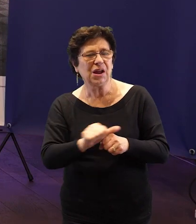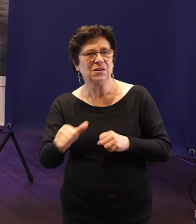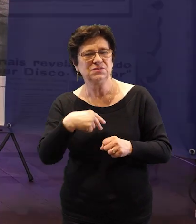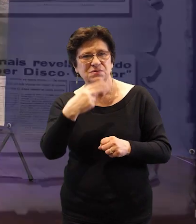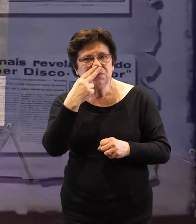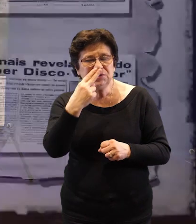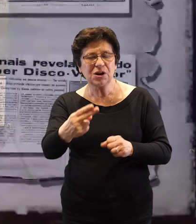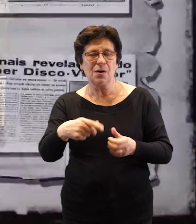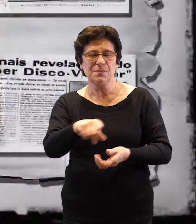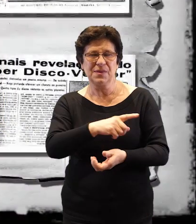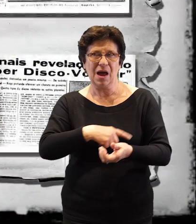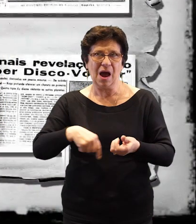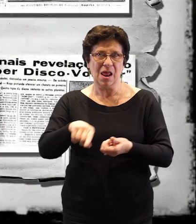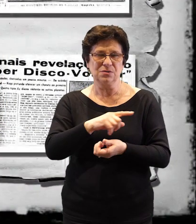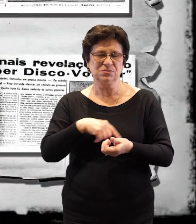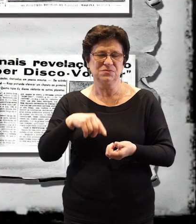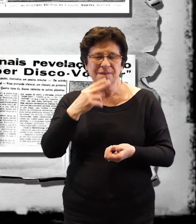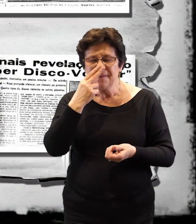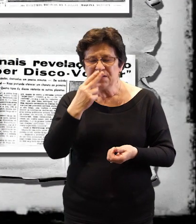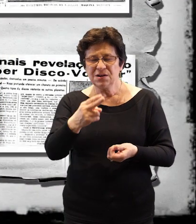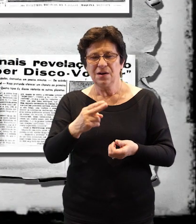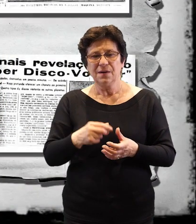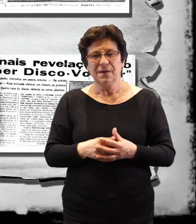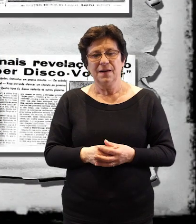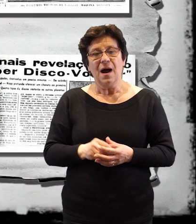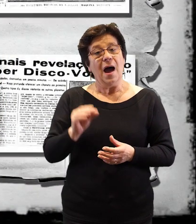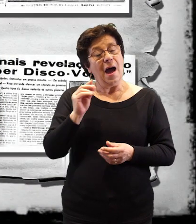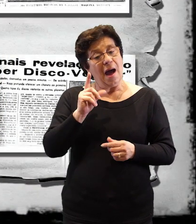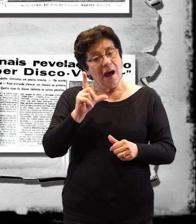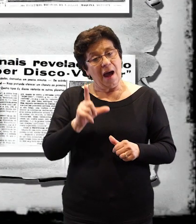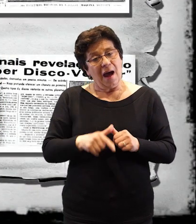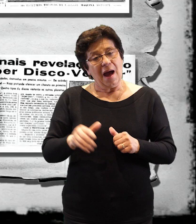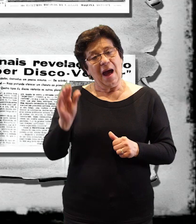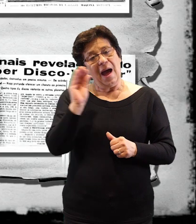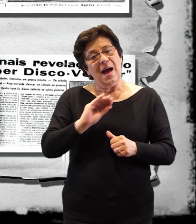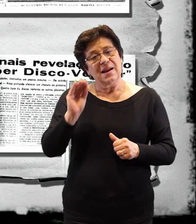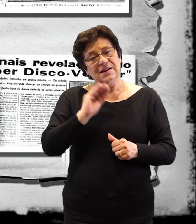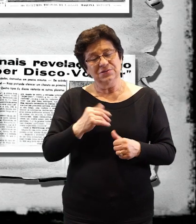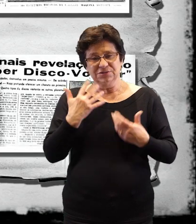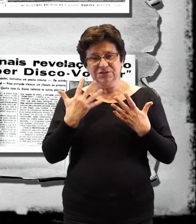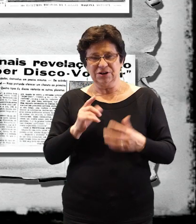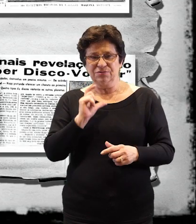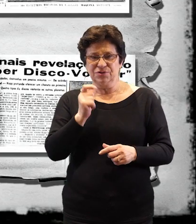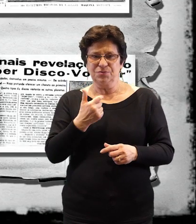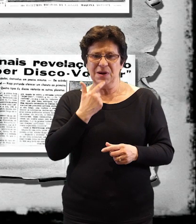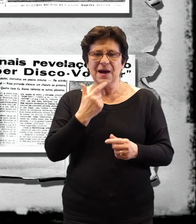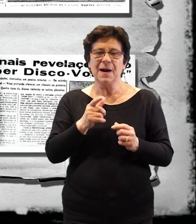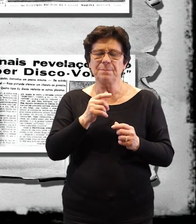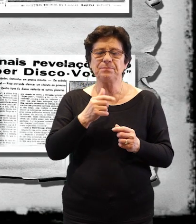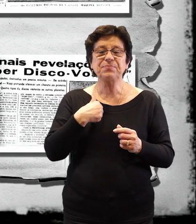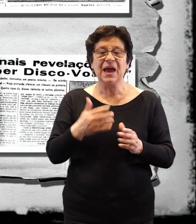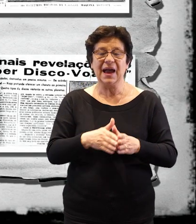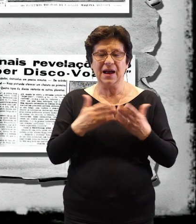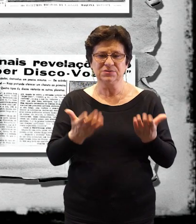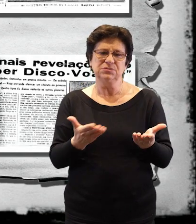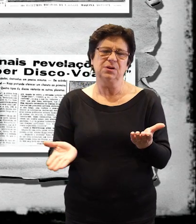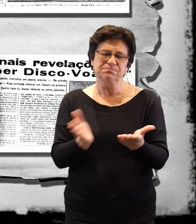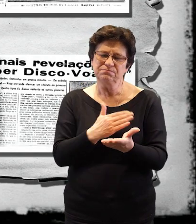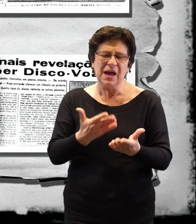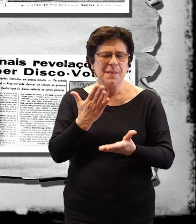Ale wydarzyło się coś jeszcze, co mnie niezwykle zaintrygowało, kiedy przeglądałem tą prasę. Przeglądałem nie tylko prasę amerykańską,